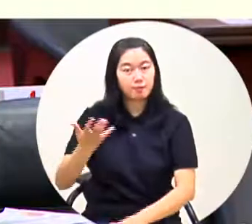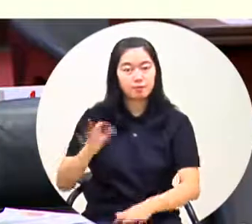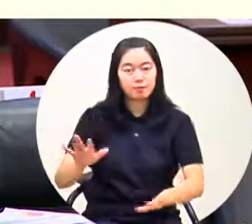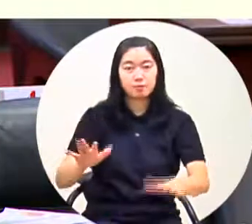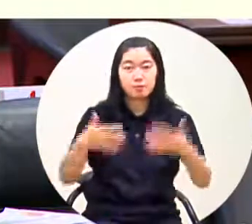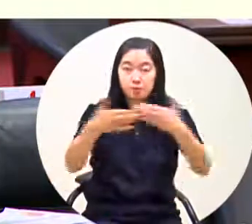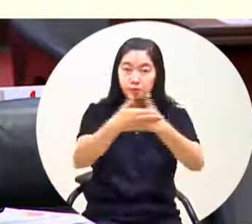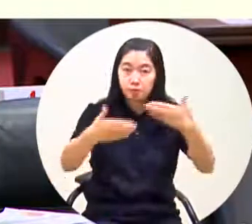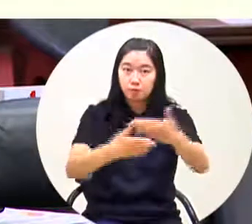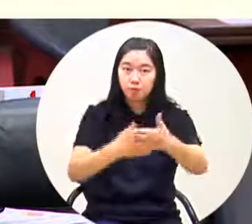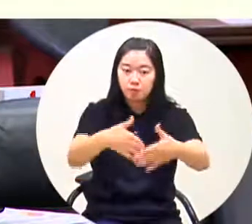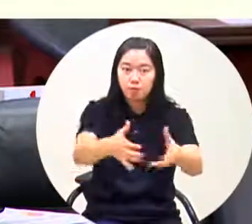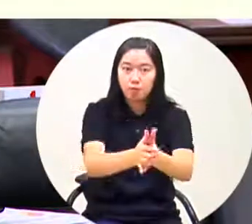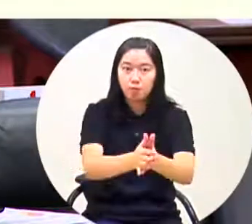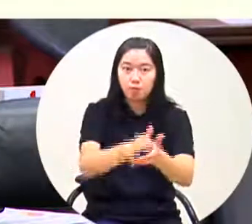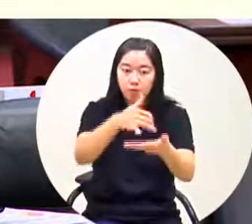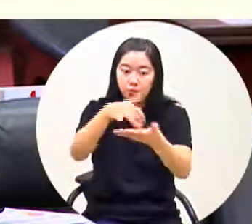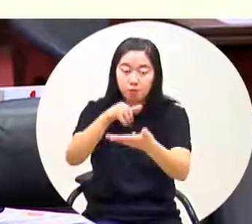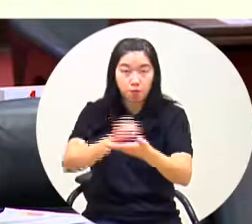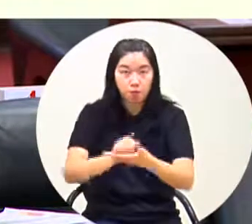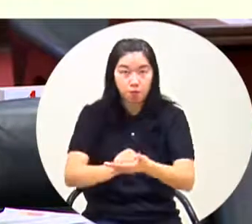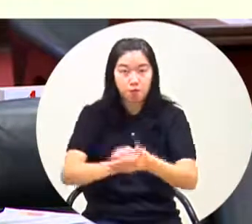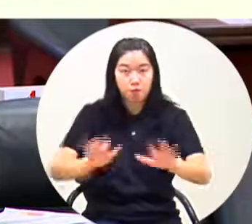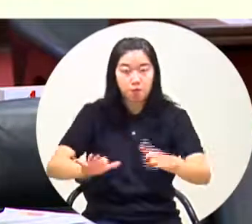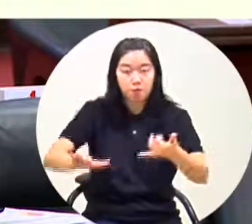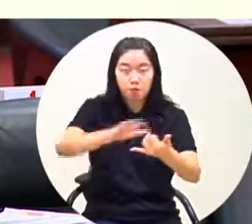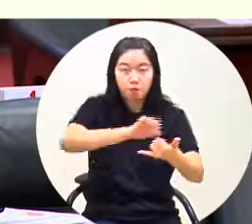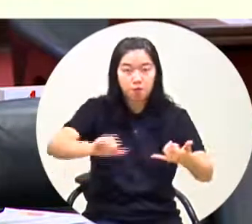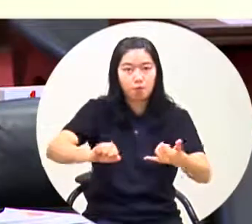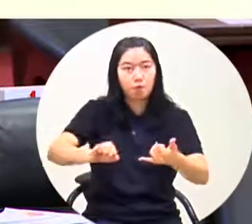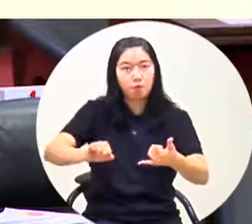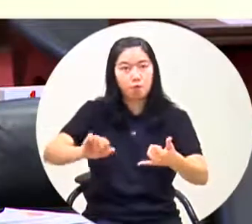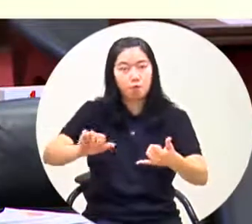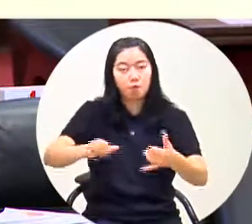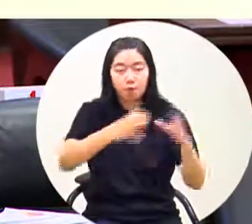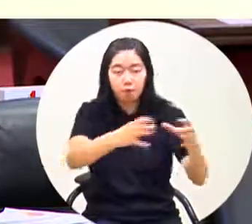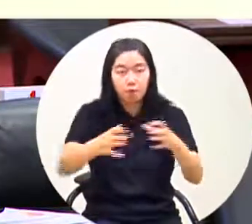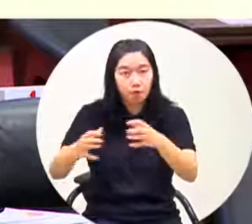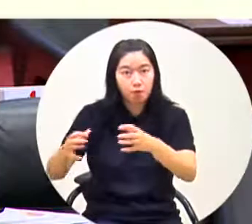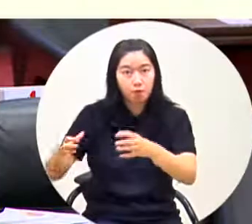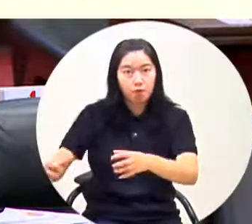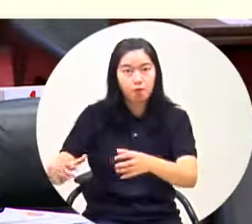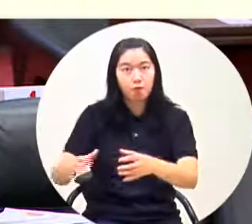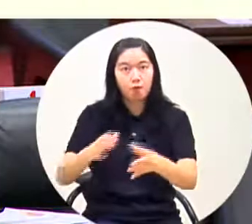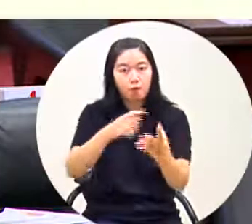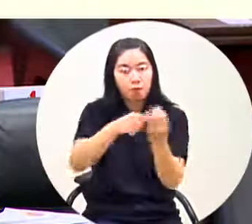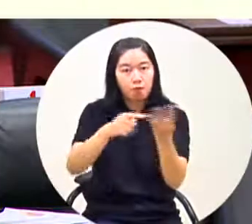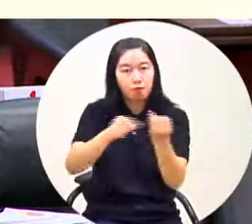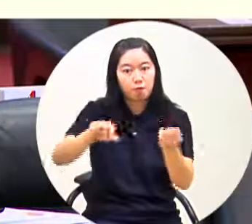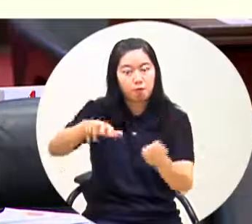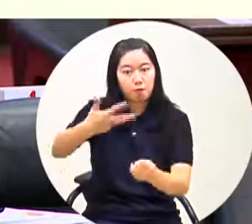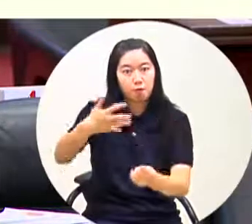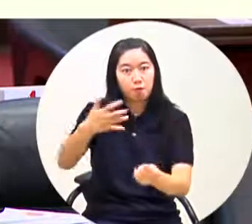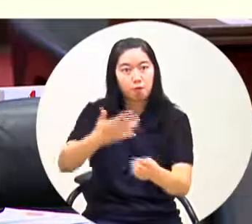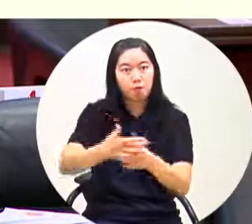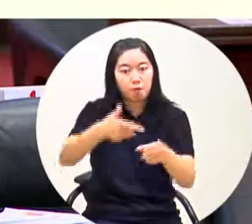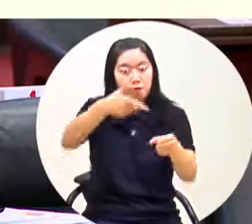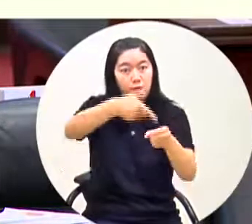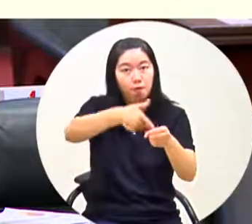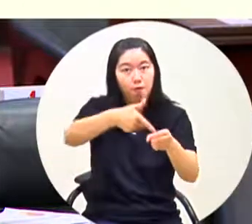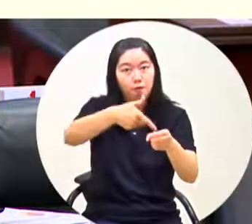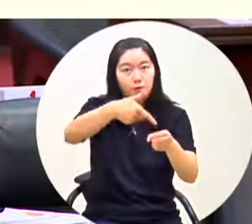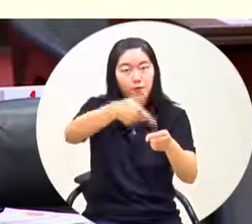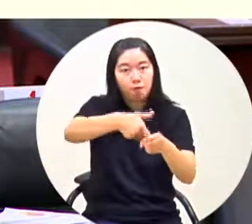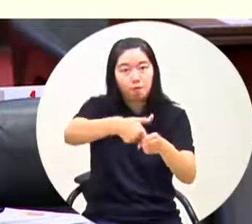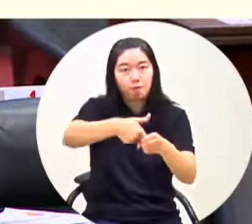统计啊，哈，现在全台湾一共建置了一个800多个一个汽油的充电站呢、啊，